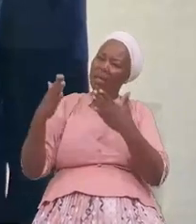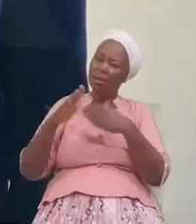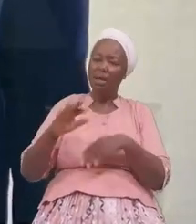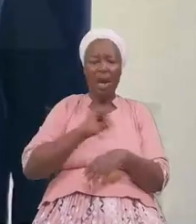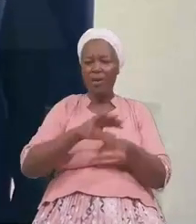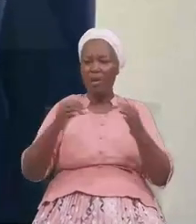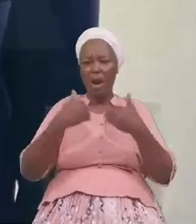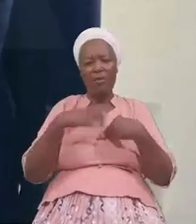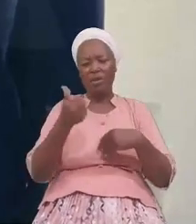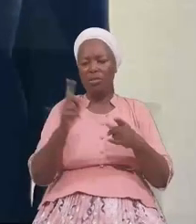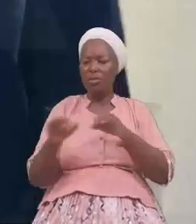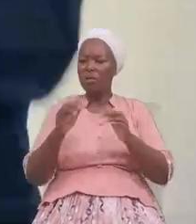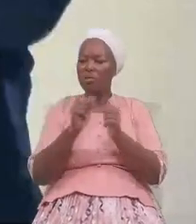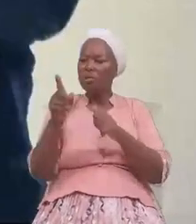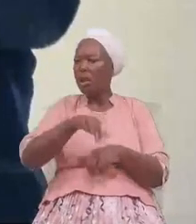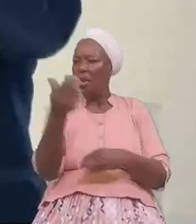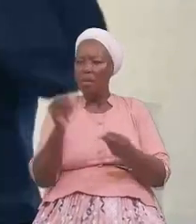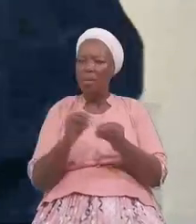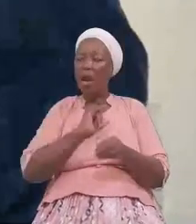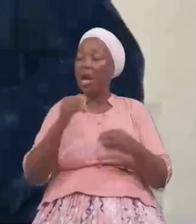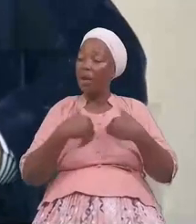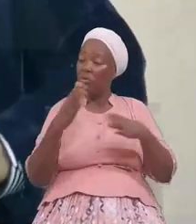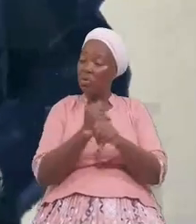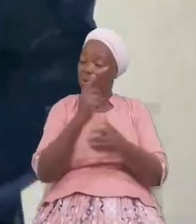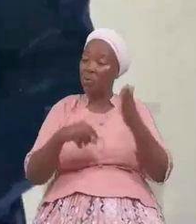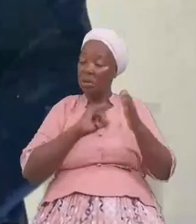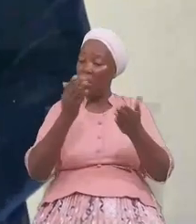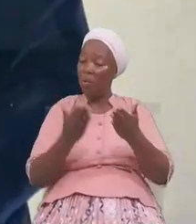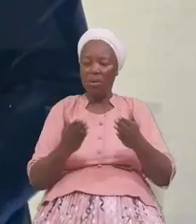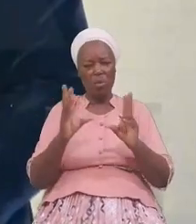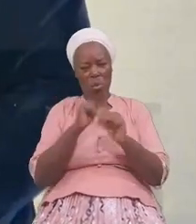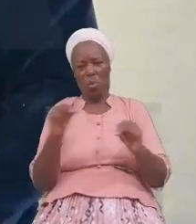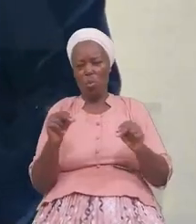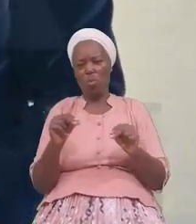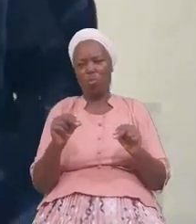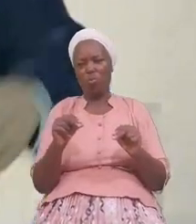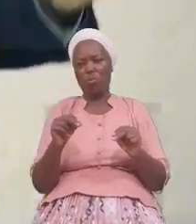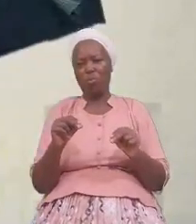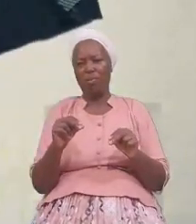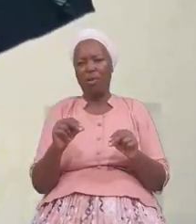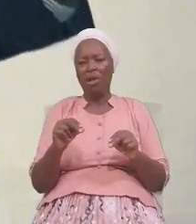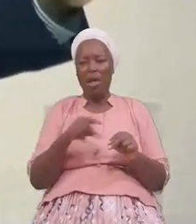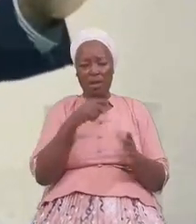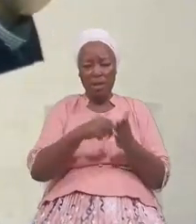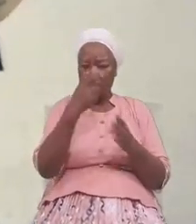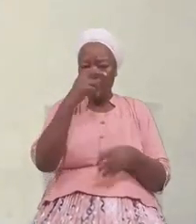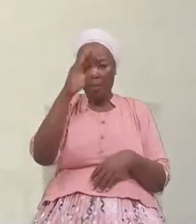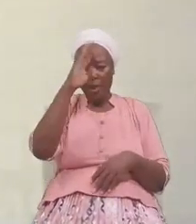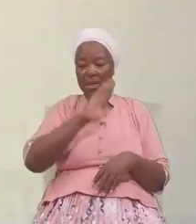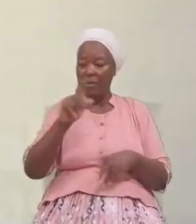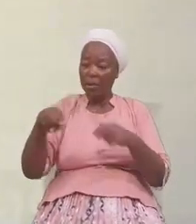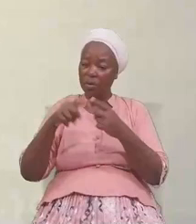faire avec toi, j'ai eu ce que je voulais. Non, il n'est pas reparti dans une salle de danse, je